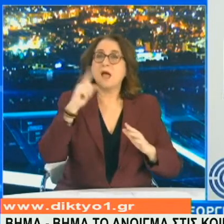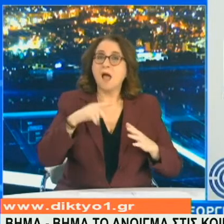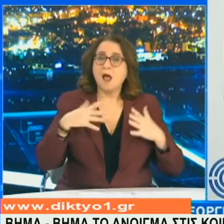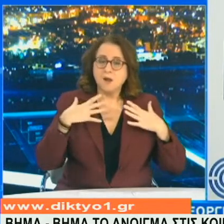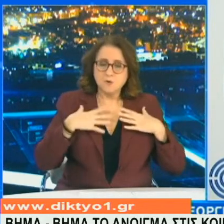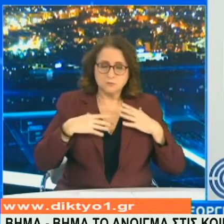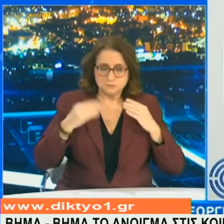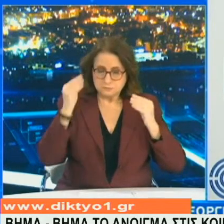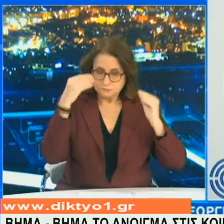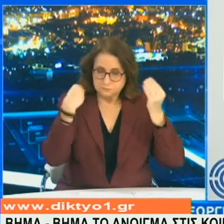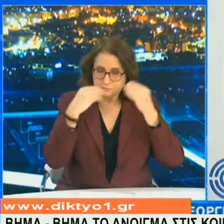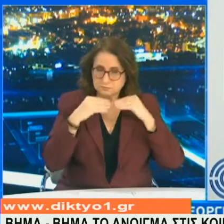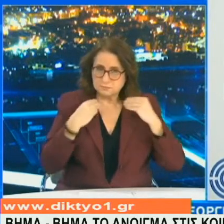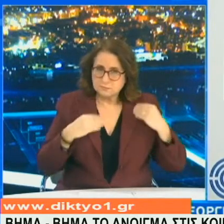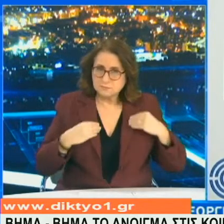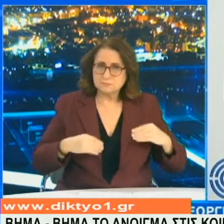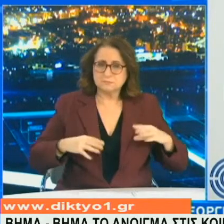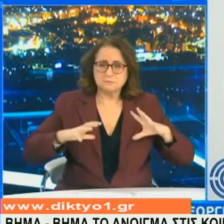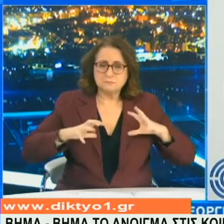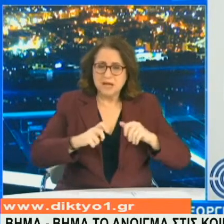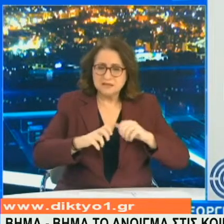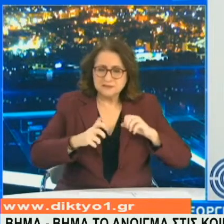σώματος, αλλά και τα κταίω.